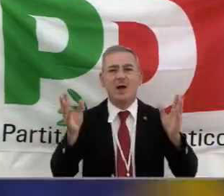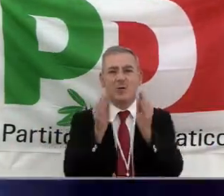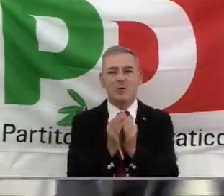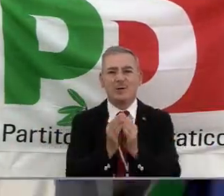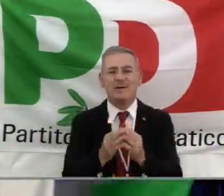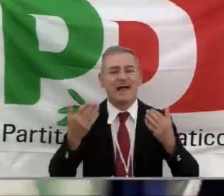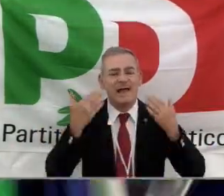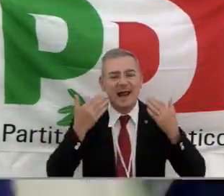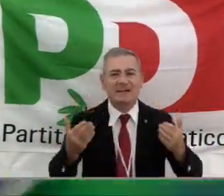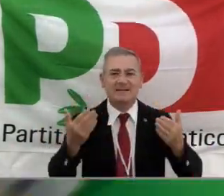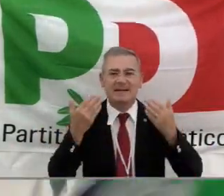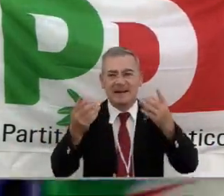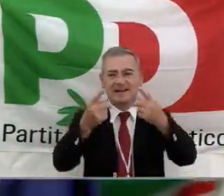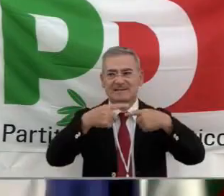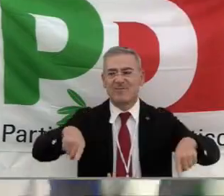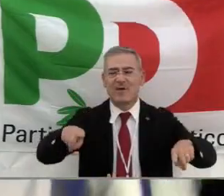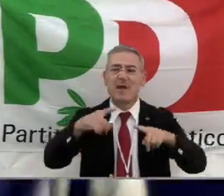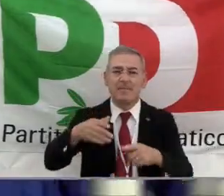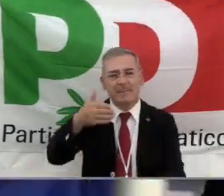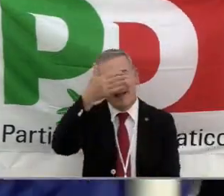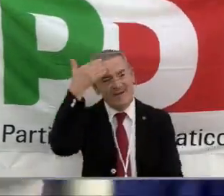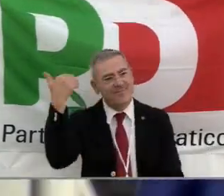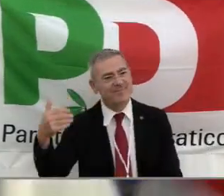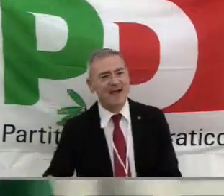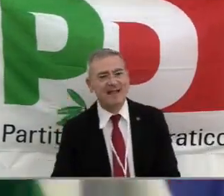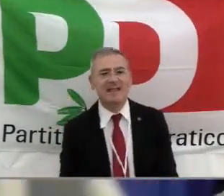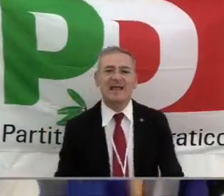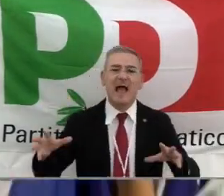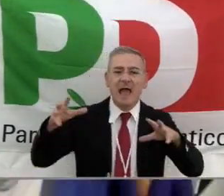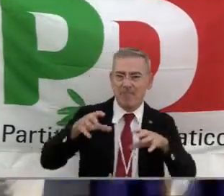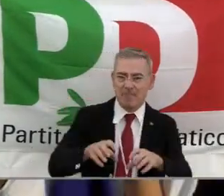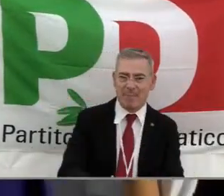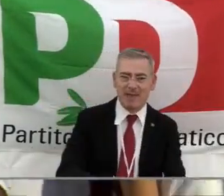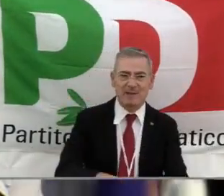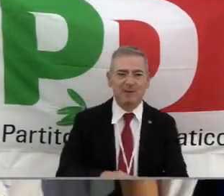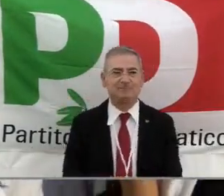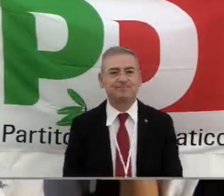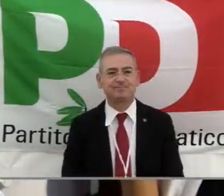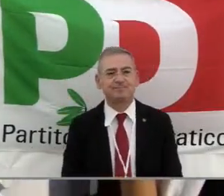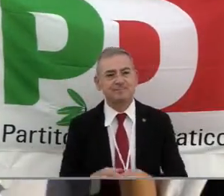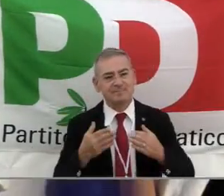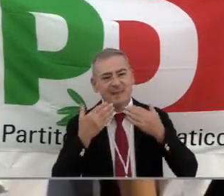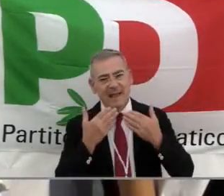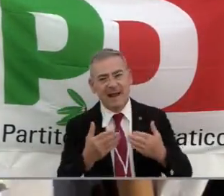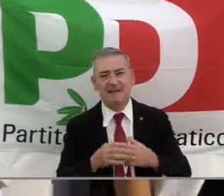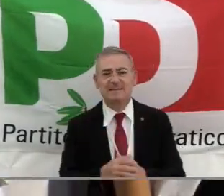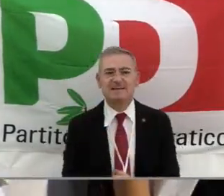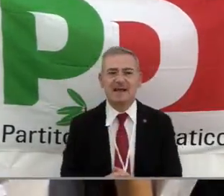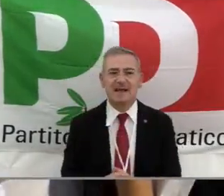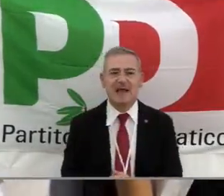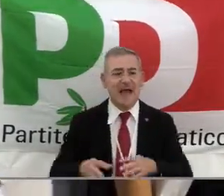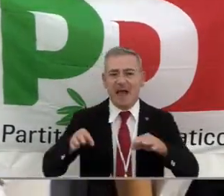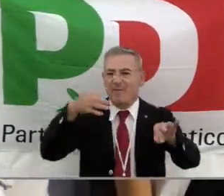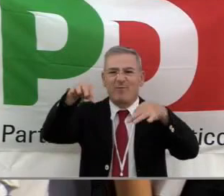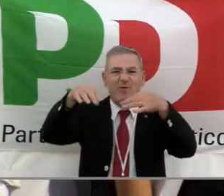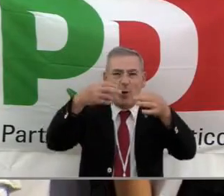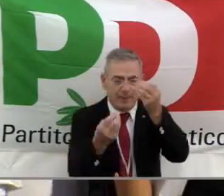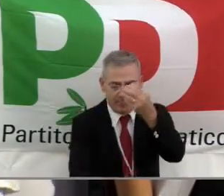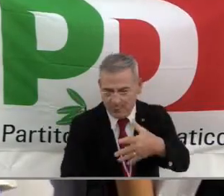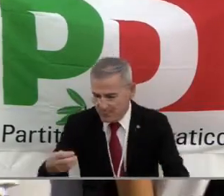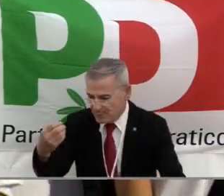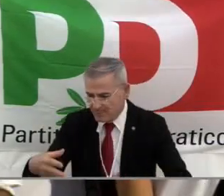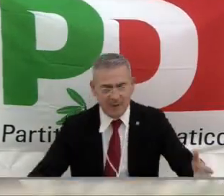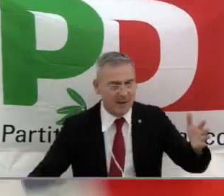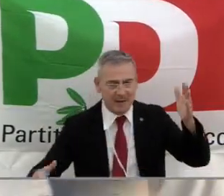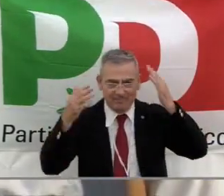Grazie a voi per la fatica, per l'impegno. Grazie, adesso perdo anche i fogli